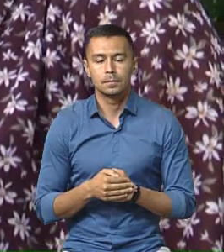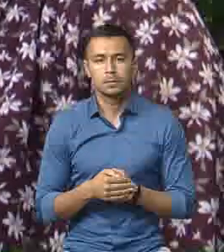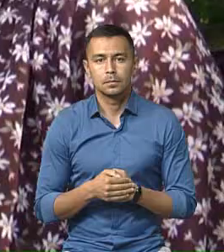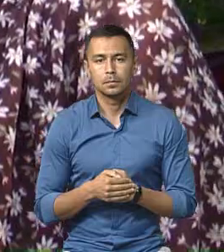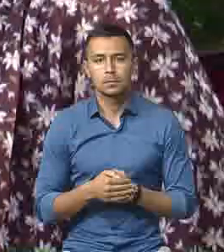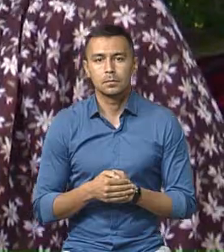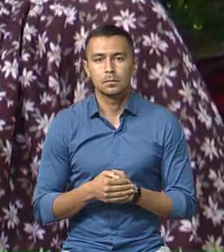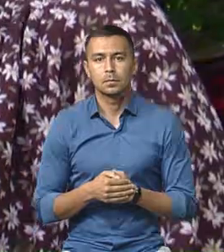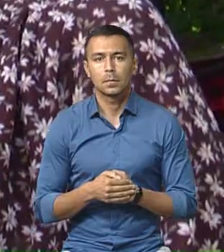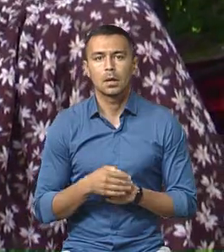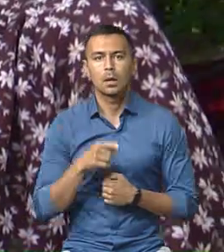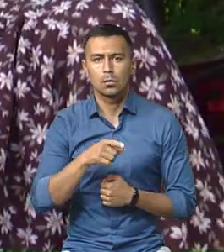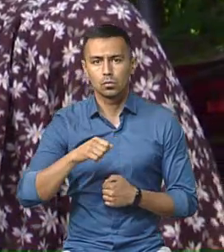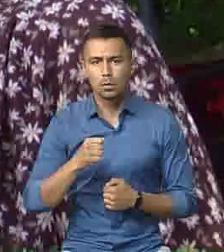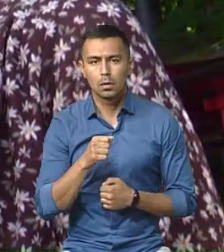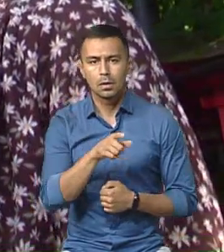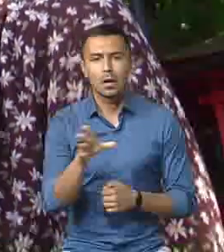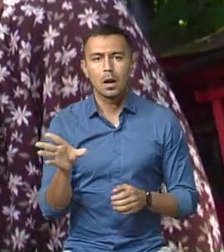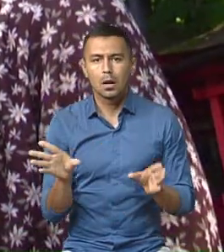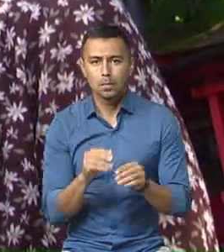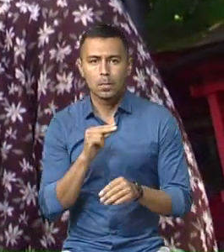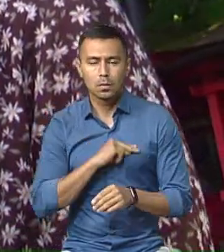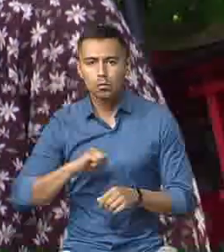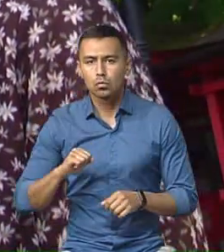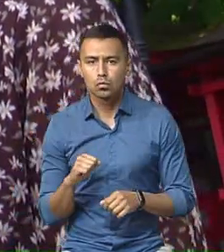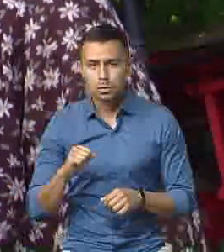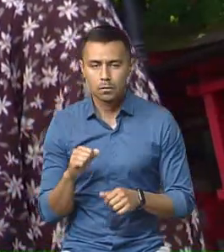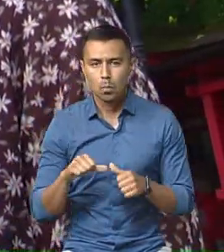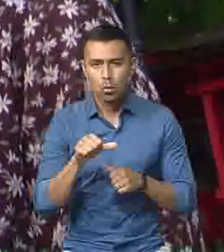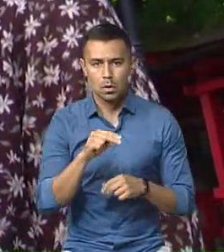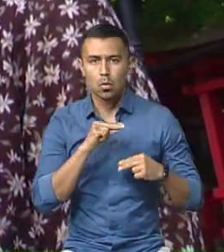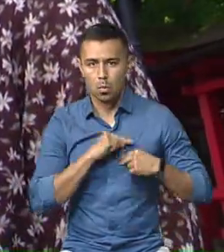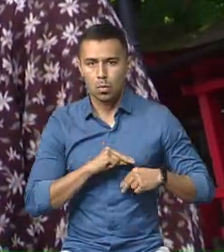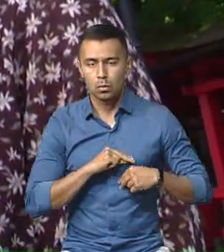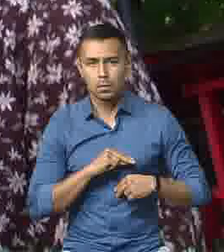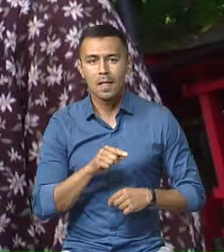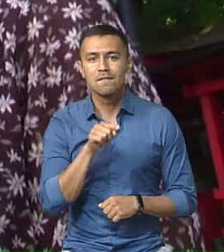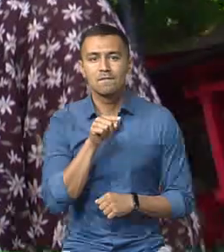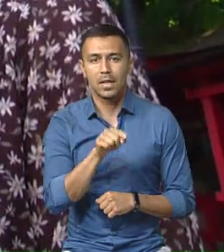Дімон – друг, з яким він працював і дружив поза роботою. То він